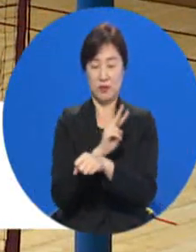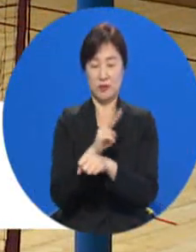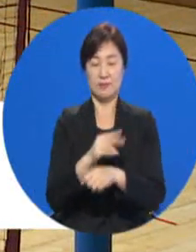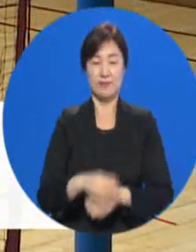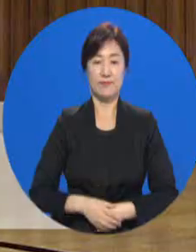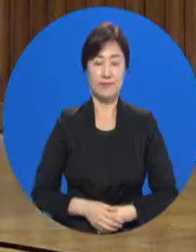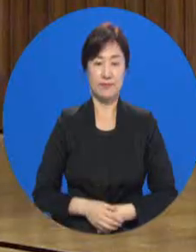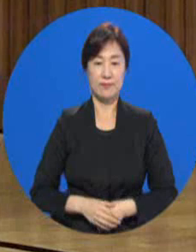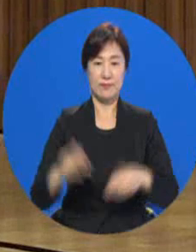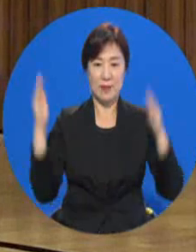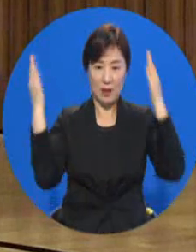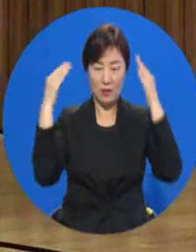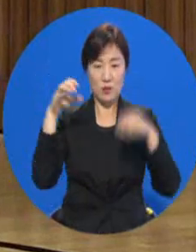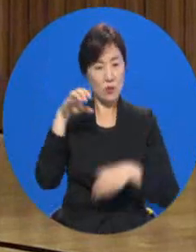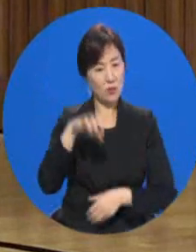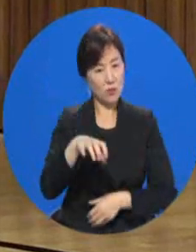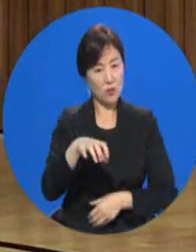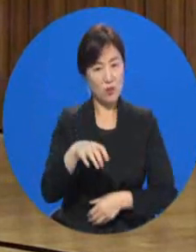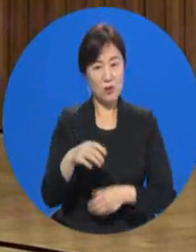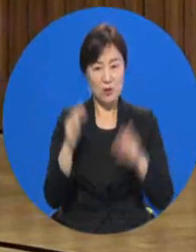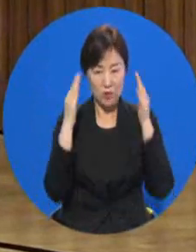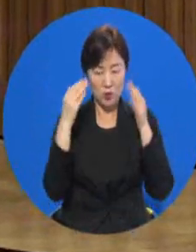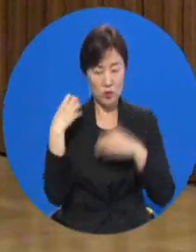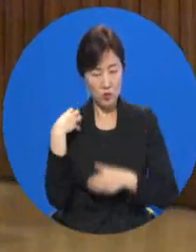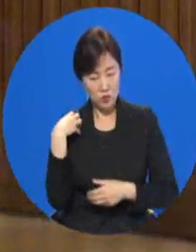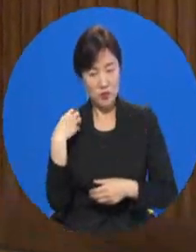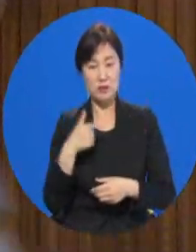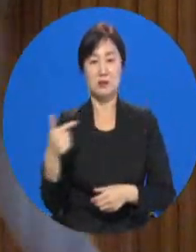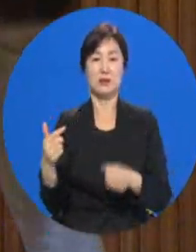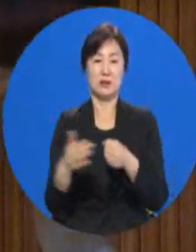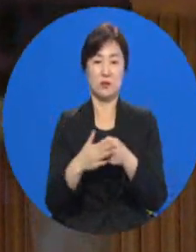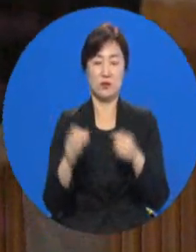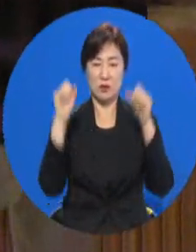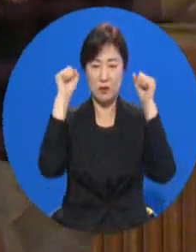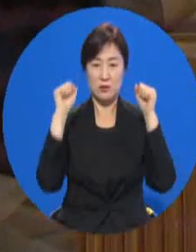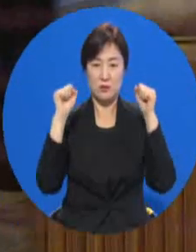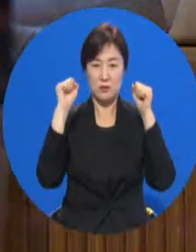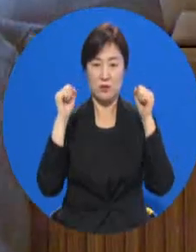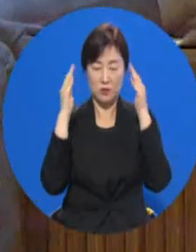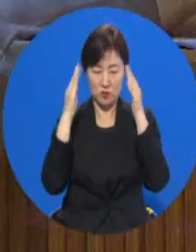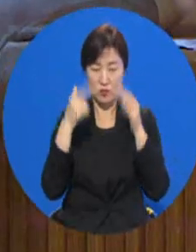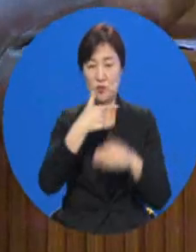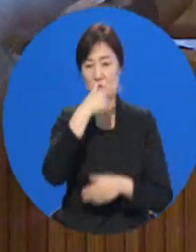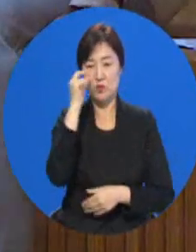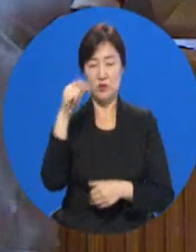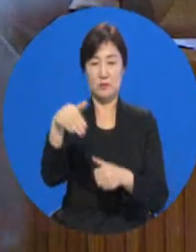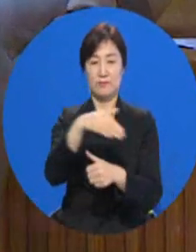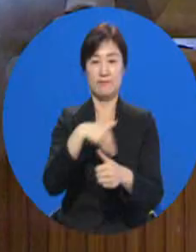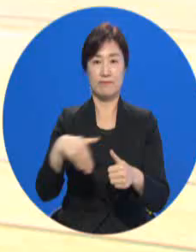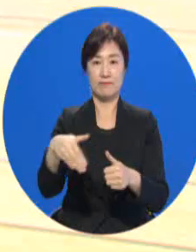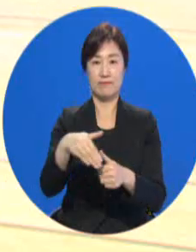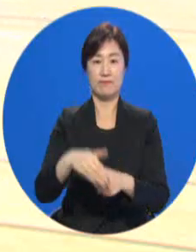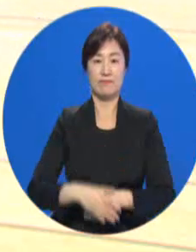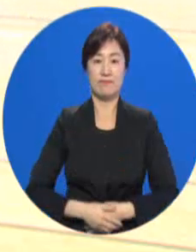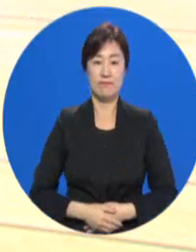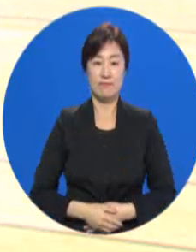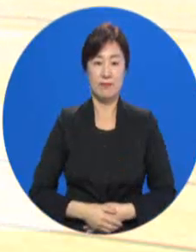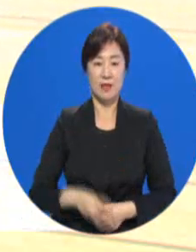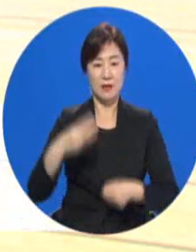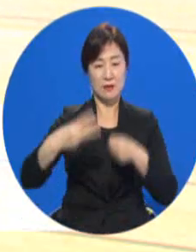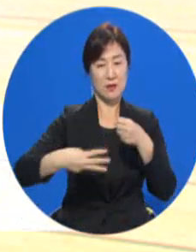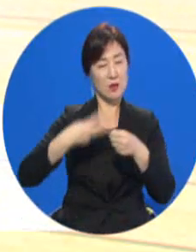학교 현장에서는 입시 부담이 큰 만큼 체육 수업 시간이 부족한 편이라고 말합니다. 3년에